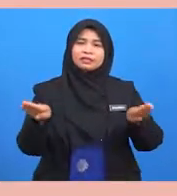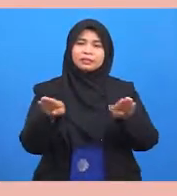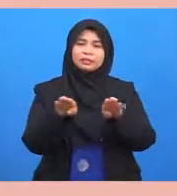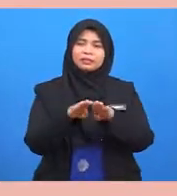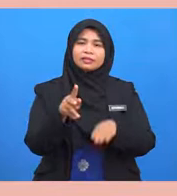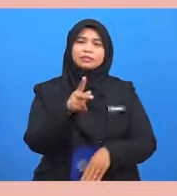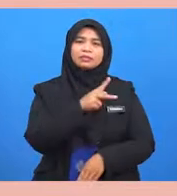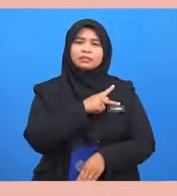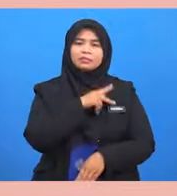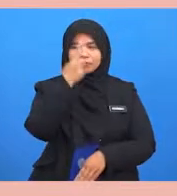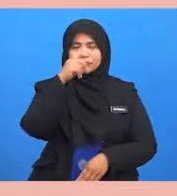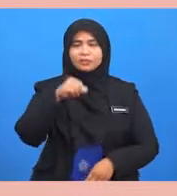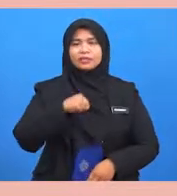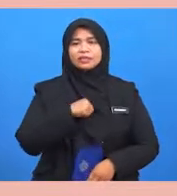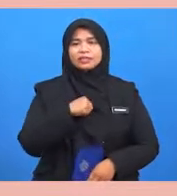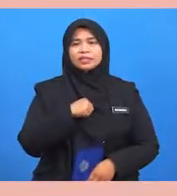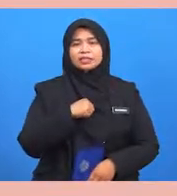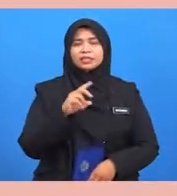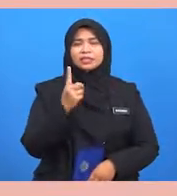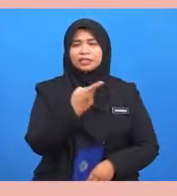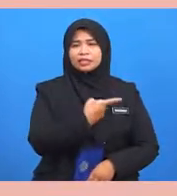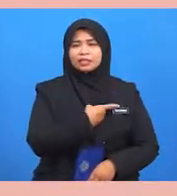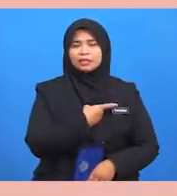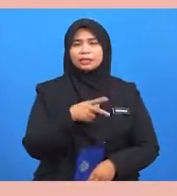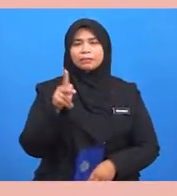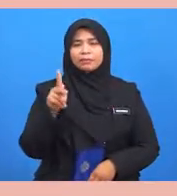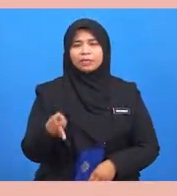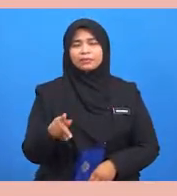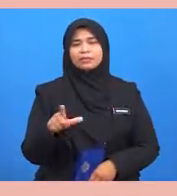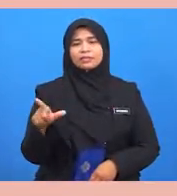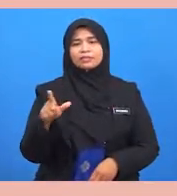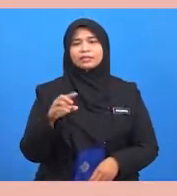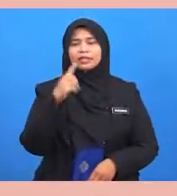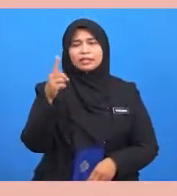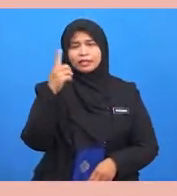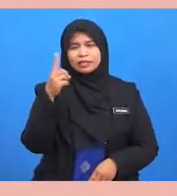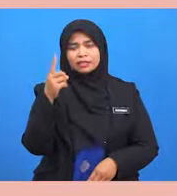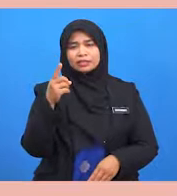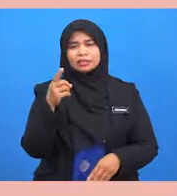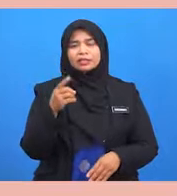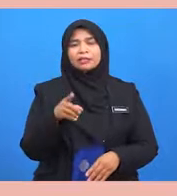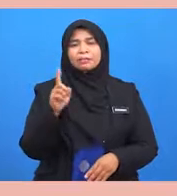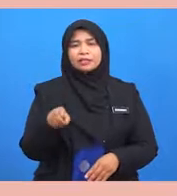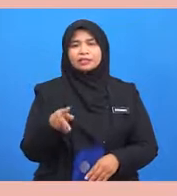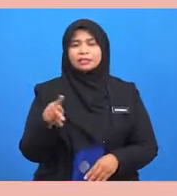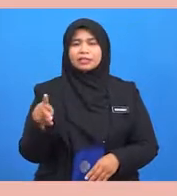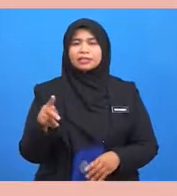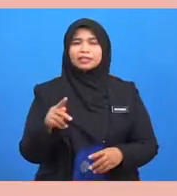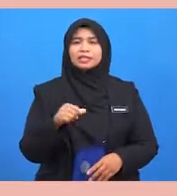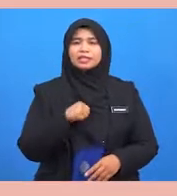pemimpin untuk diri sendiri, kita perlulah sentiasa memastikan